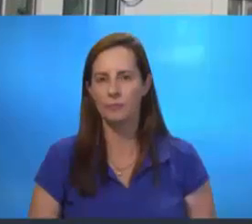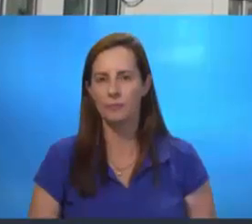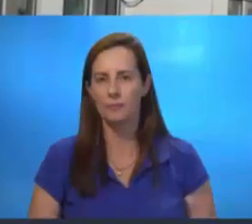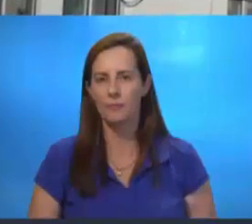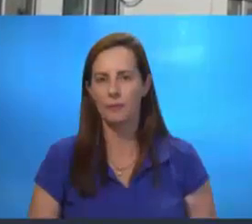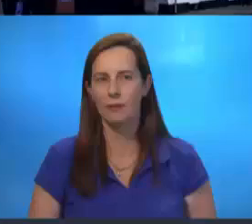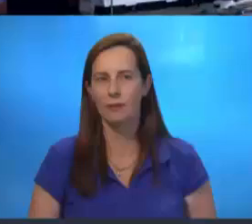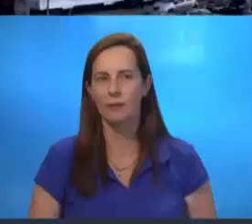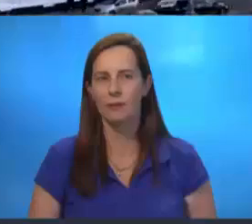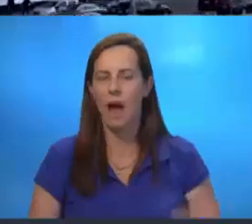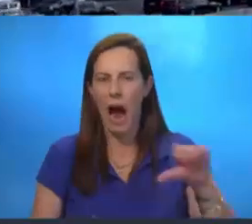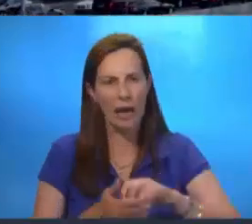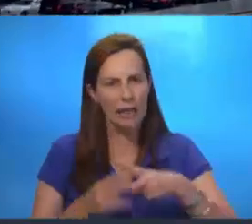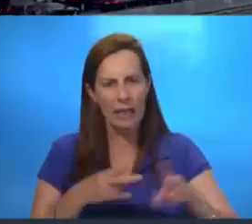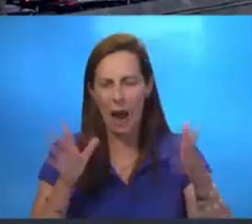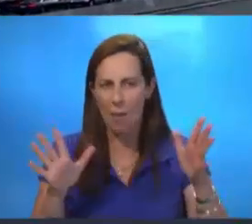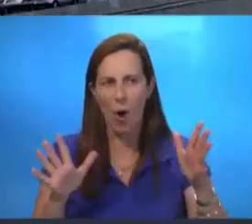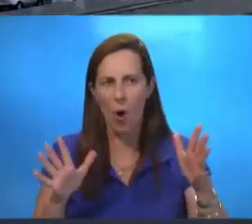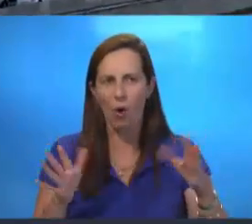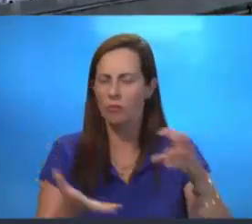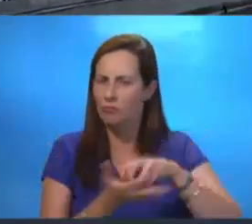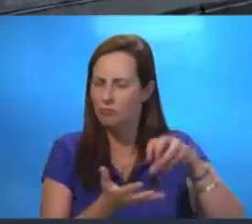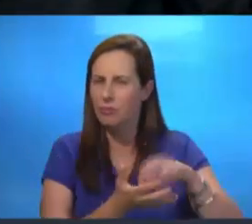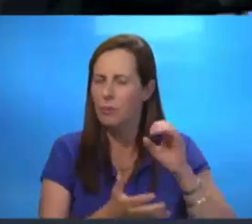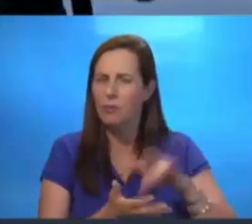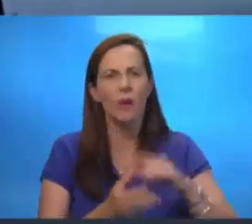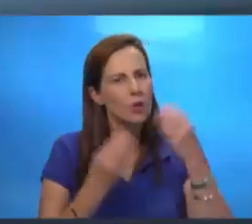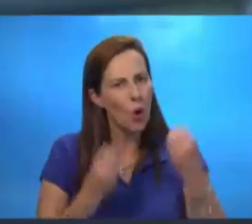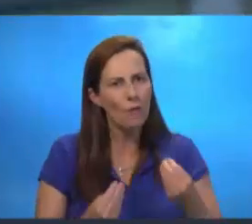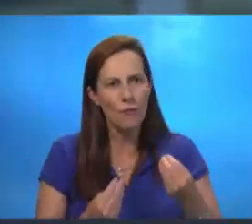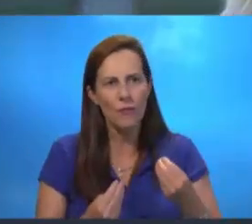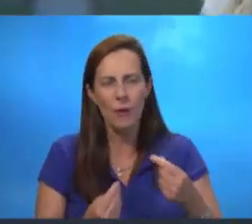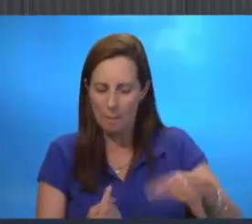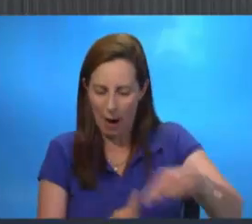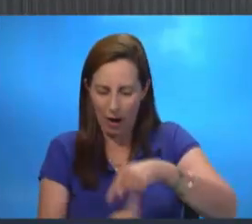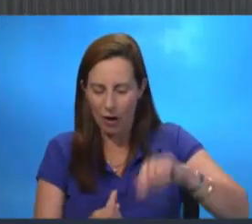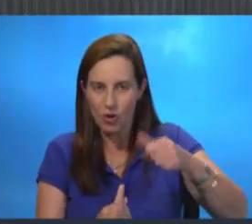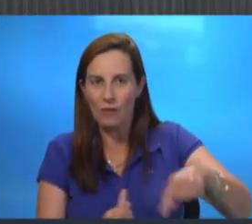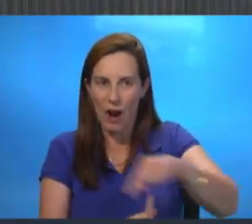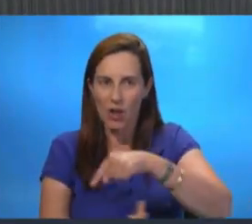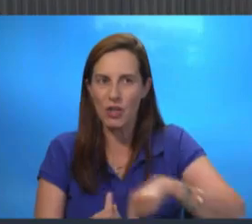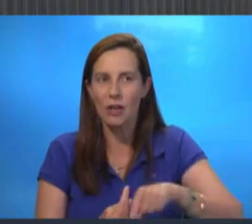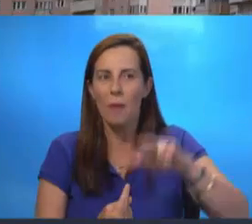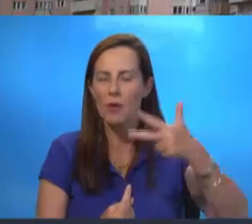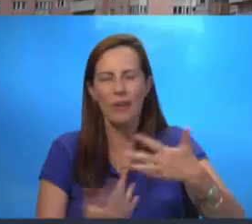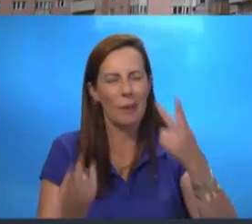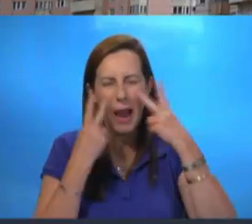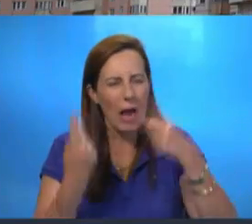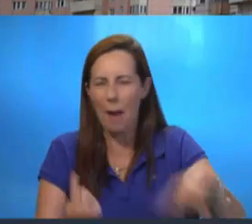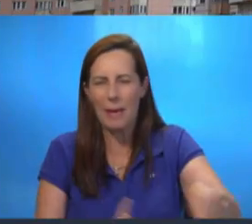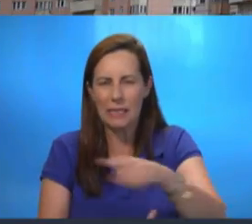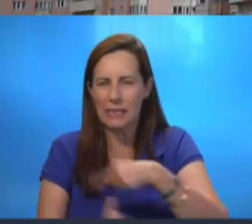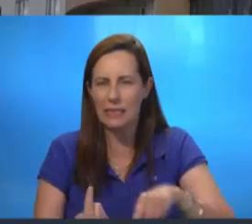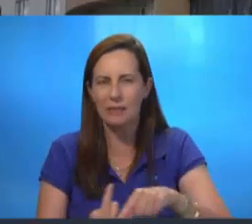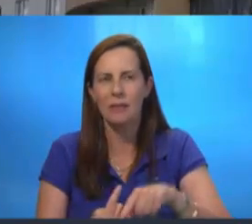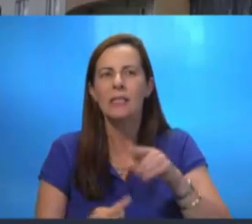מזה. העיר נקייה מאוד, עיקר אתרי התיירות והלינה הטובים נמצאים בטבעת הראשונה והשנייה. בשלישית אין לכם מה לחפש. זה